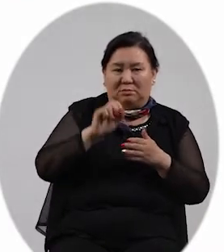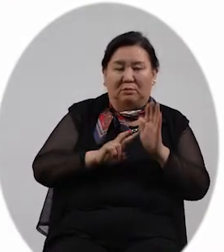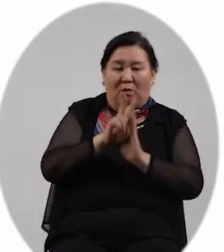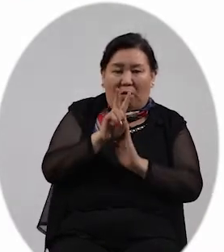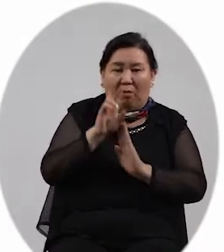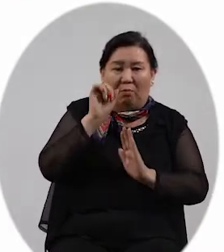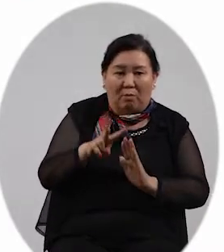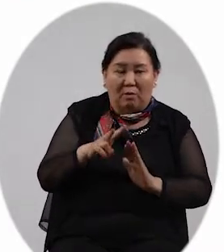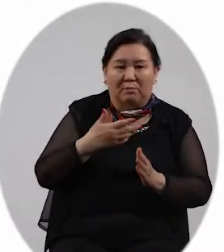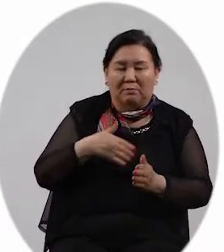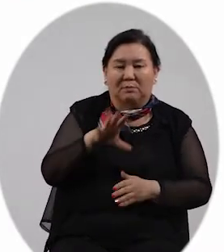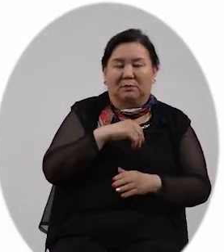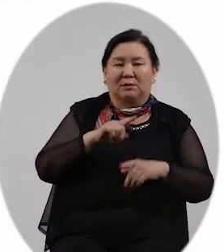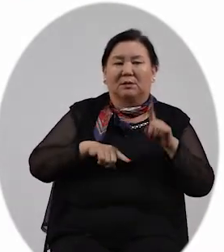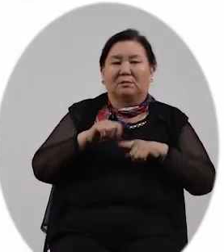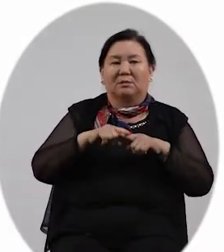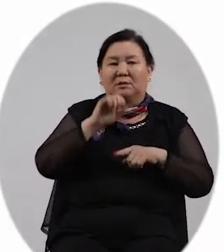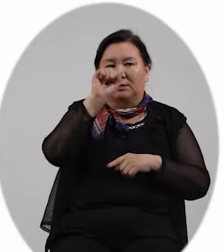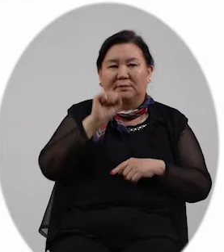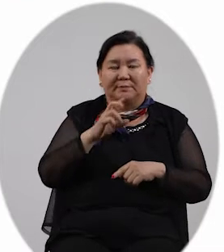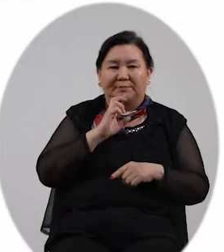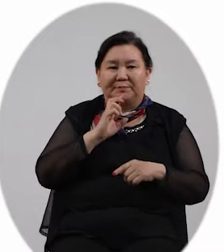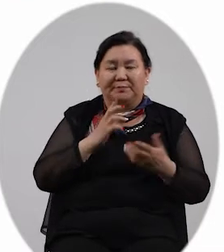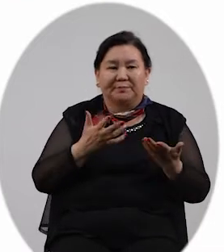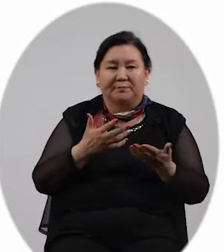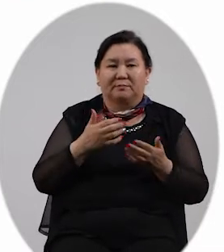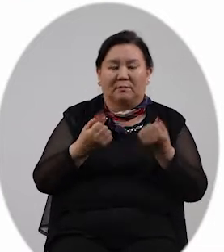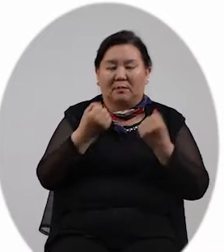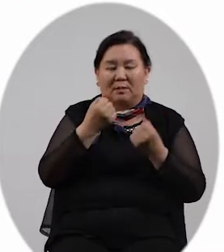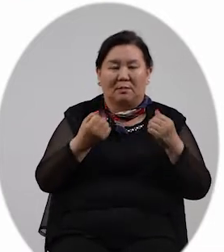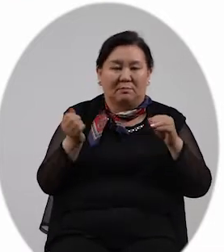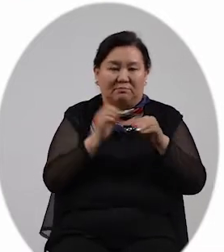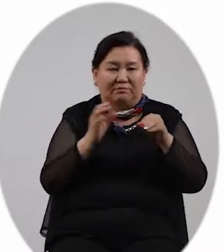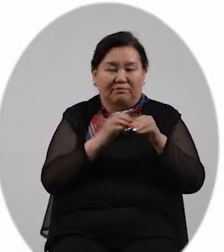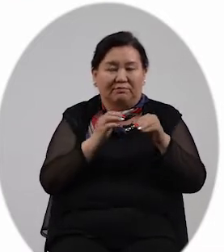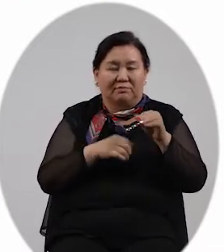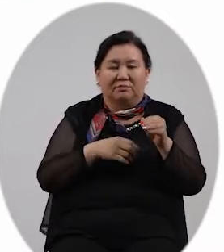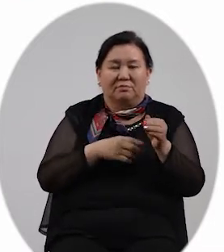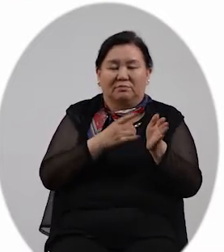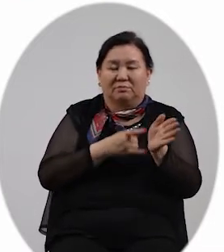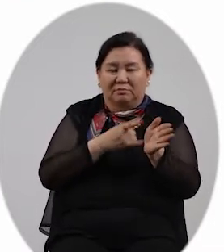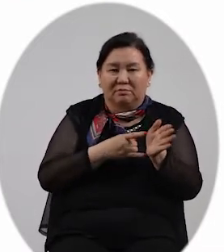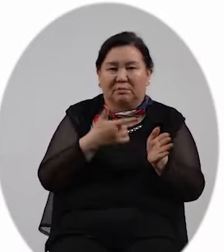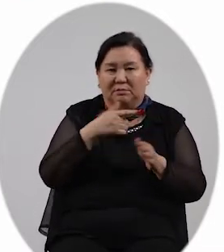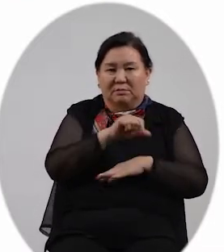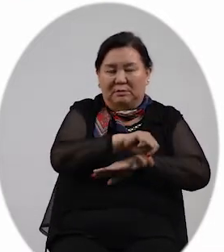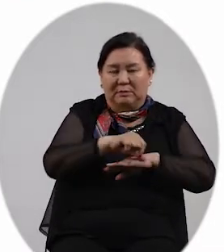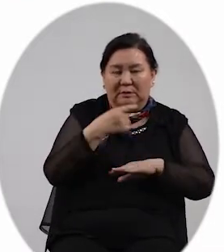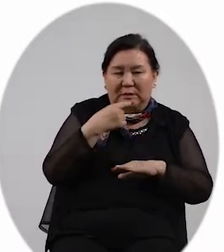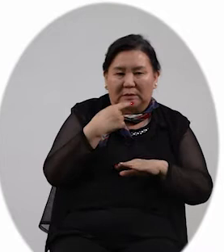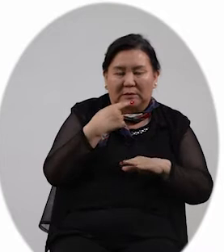бол бид нарт ямар асуудал үүсэх вэ гэхлээр тээвэрлэлтийн хувьд бол бас асуудал үүснэ. За гайлын хил